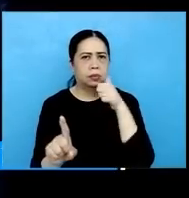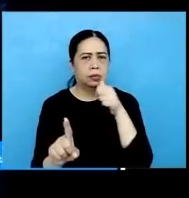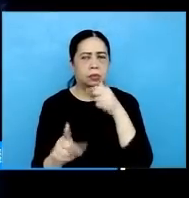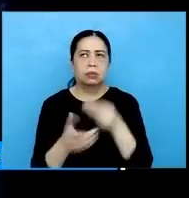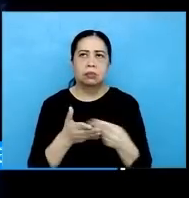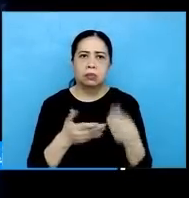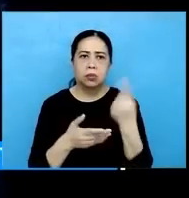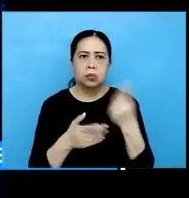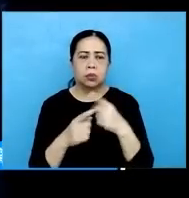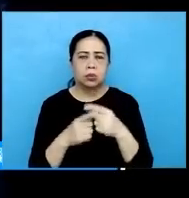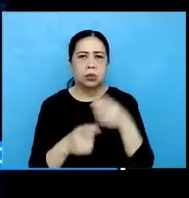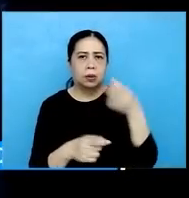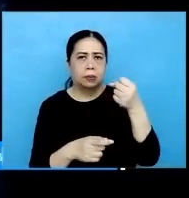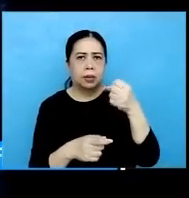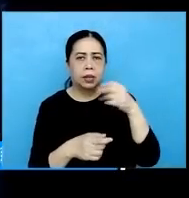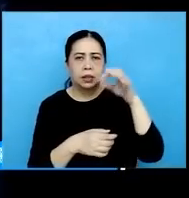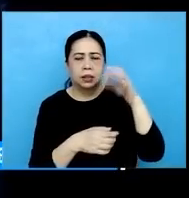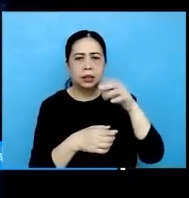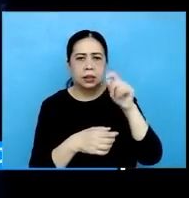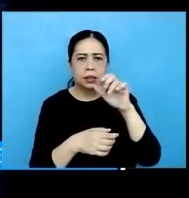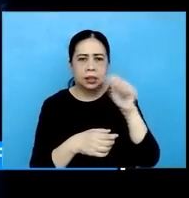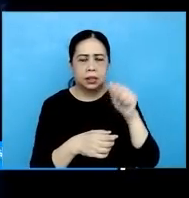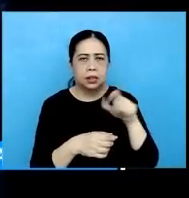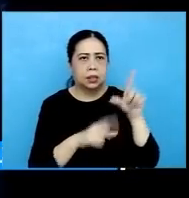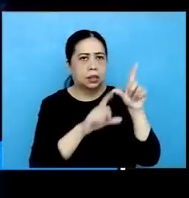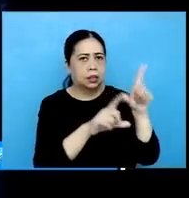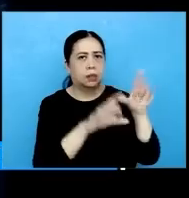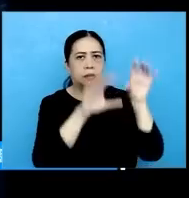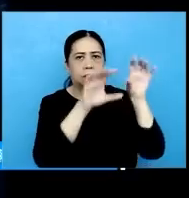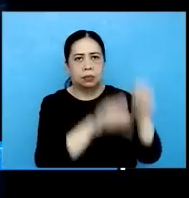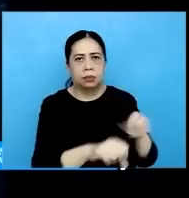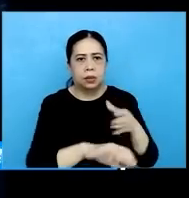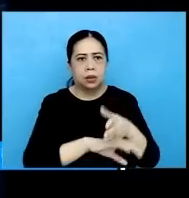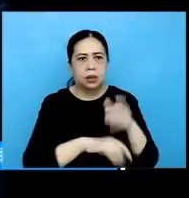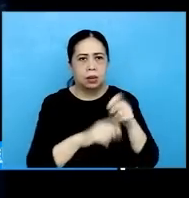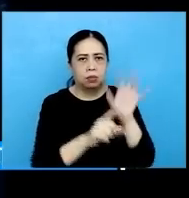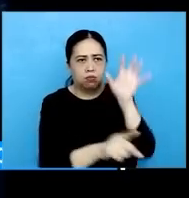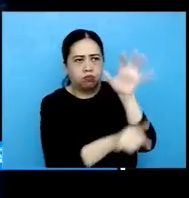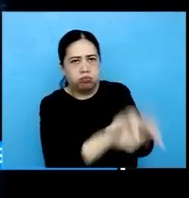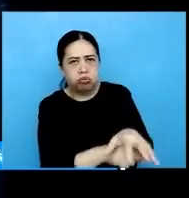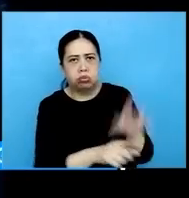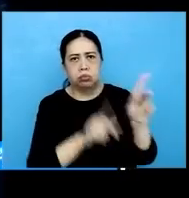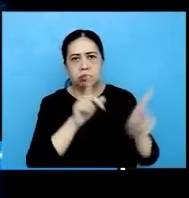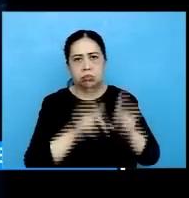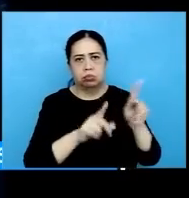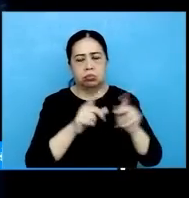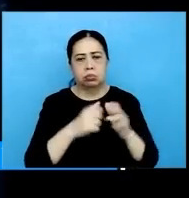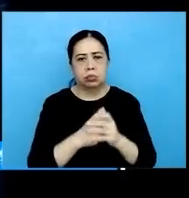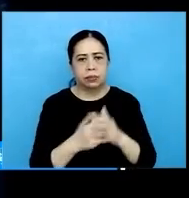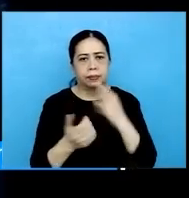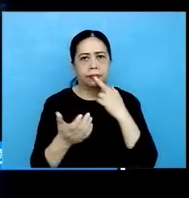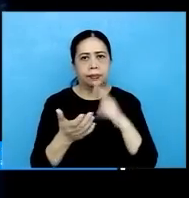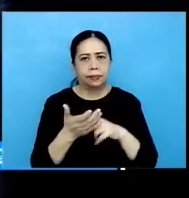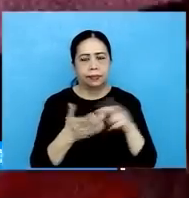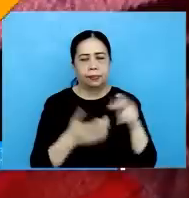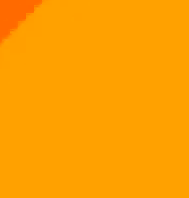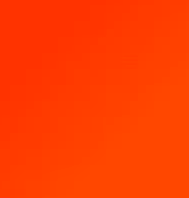lamang ng milk tea. Ang suspek agad namang nahuli matapos kuyugin ng taong bayan. Nagbabalik si Ian